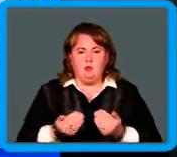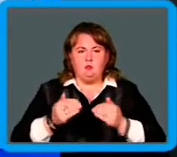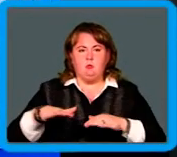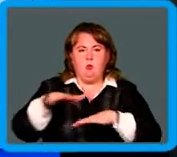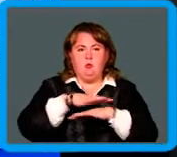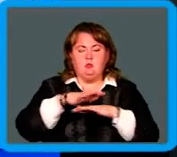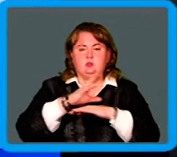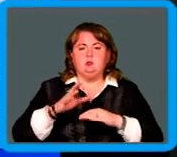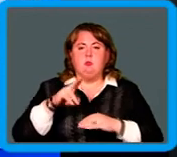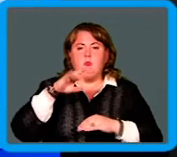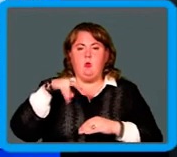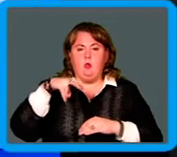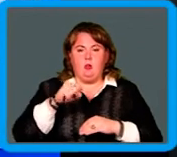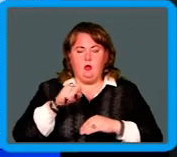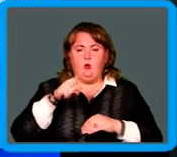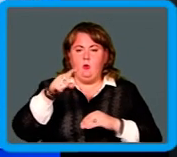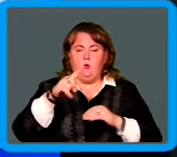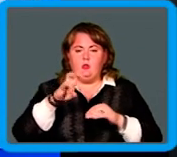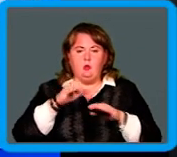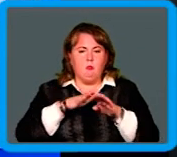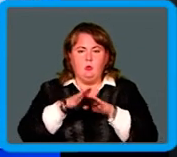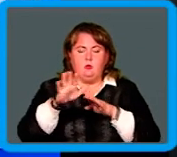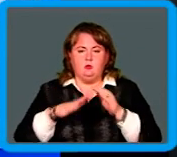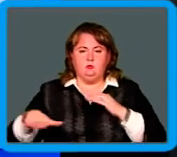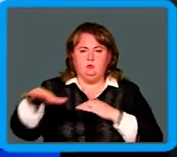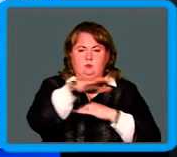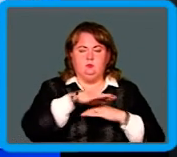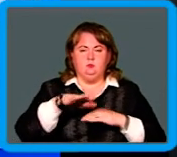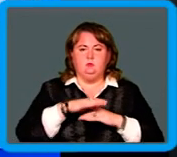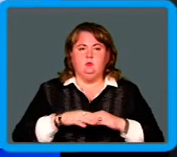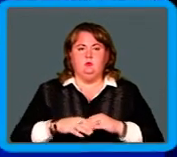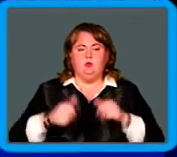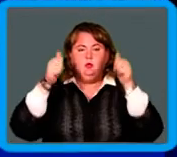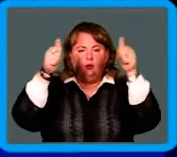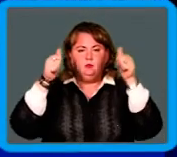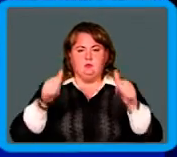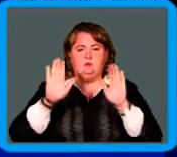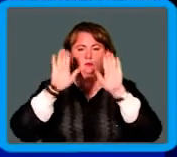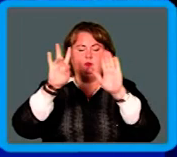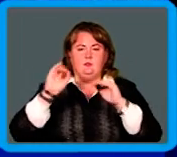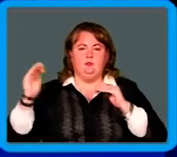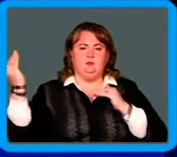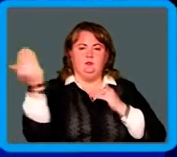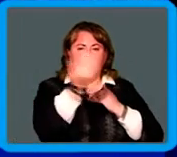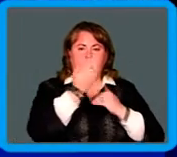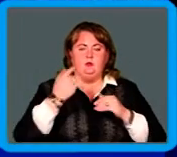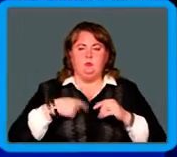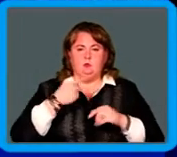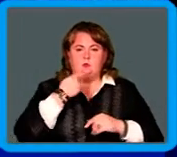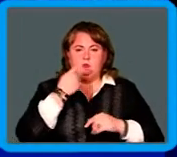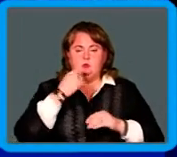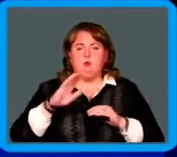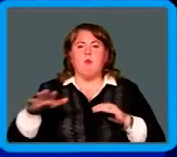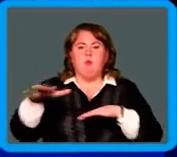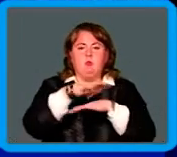он покрыл не полностью весь пол картина висит на стене в данном случае мы скажем площадь картины